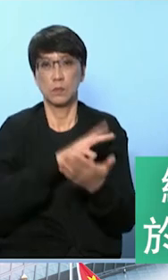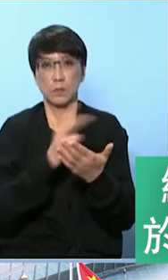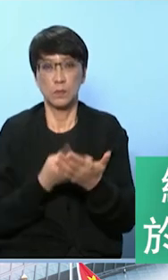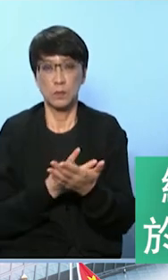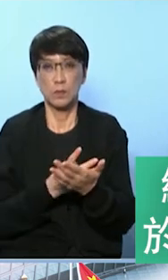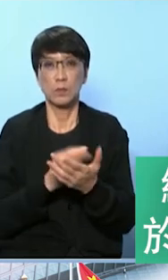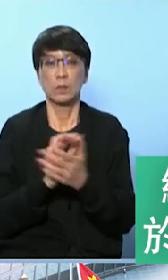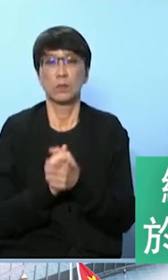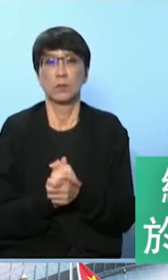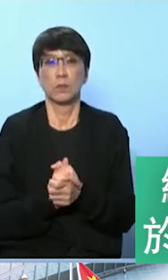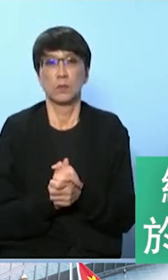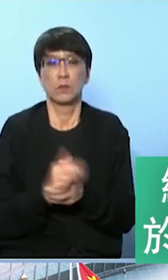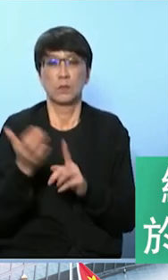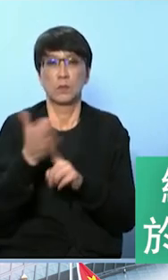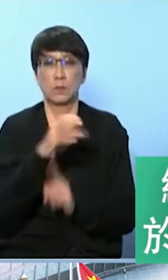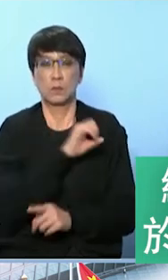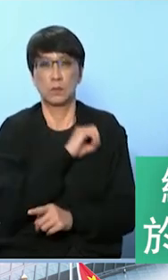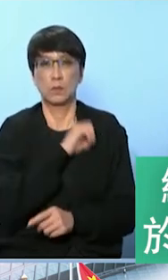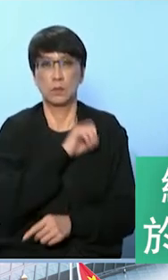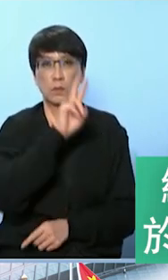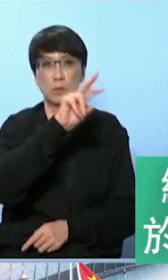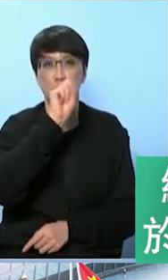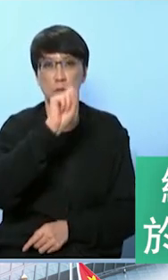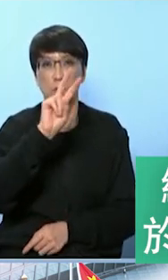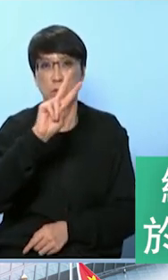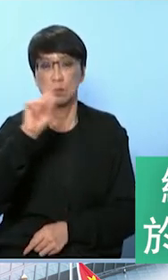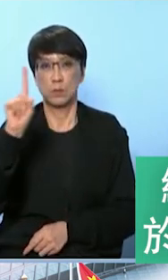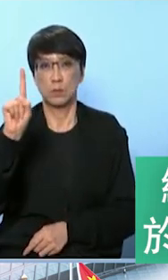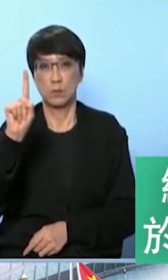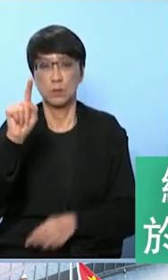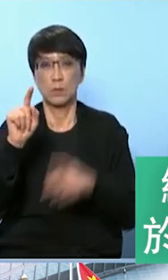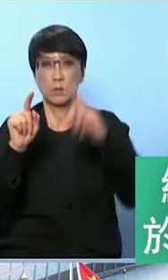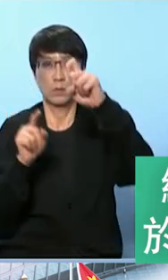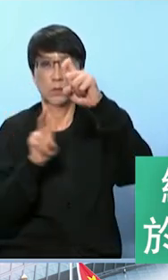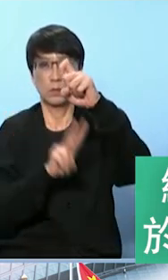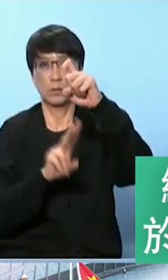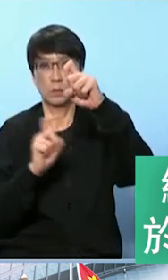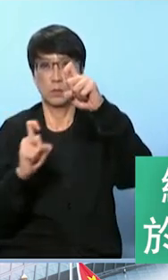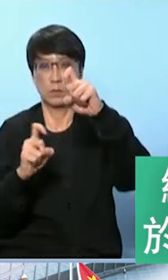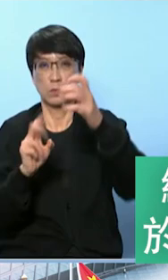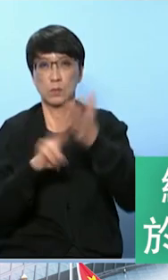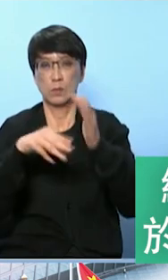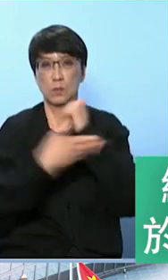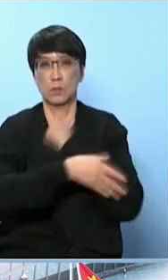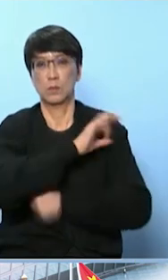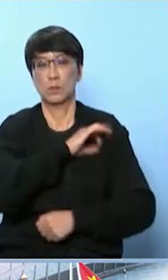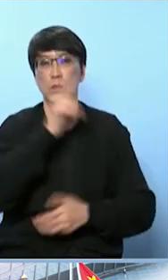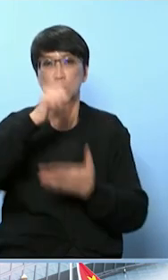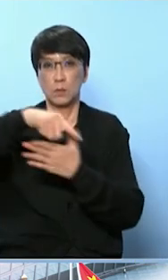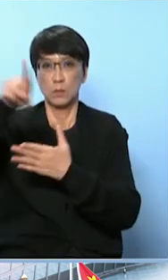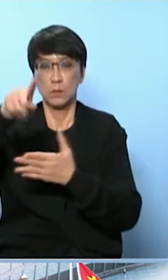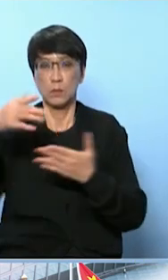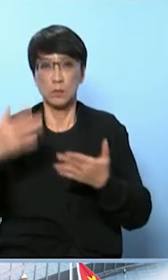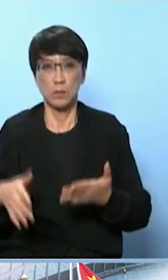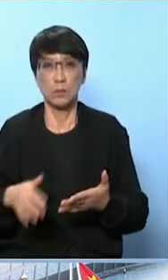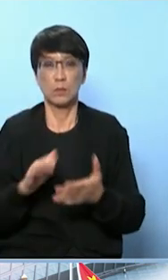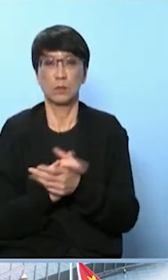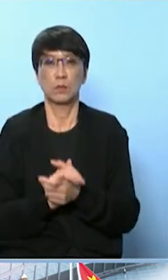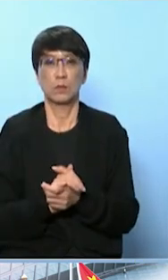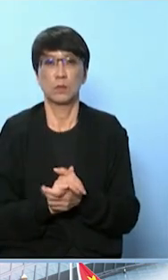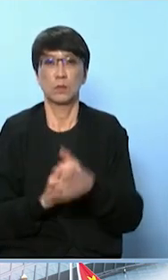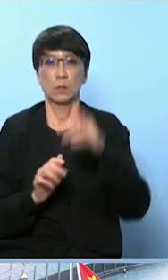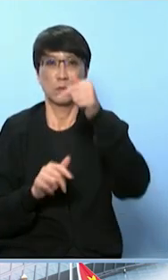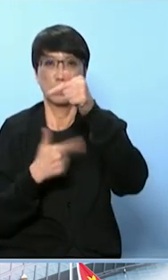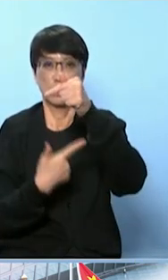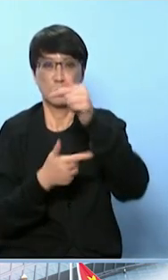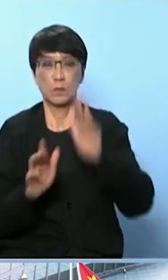的《國旗及國徽條例》在2021年9月29日是獲立法會通過，並在同年的10月8